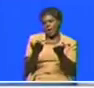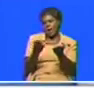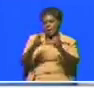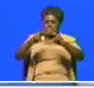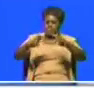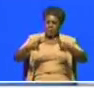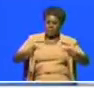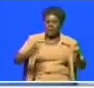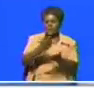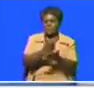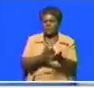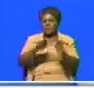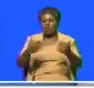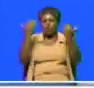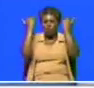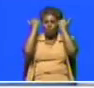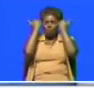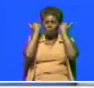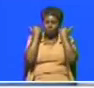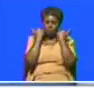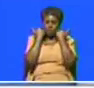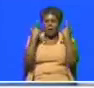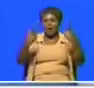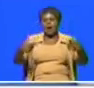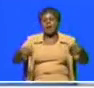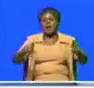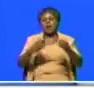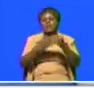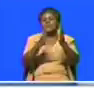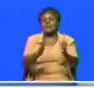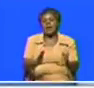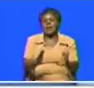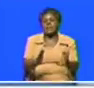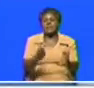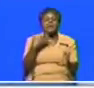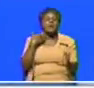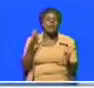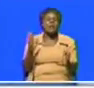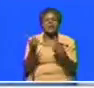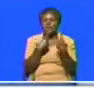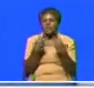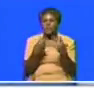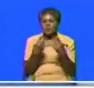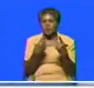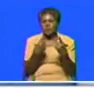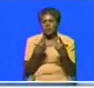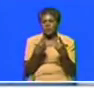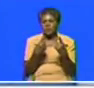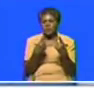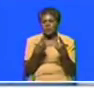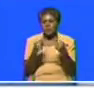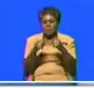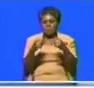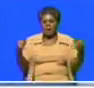upelelezi ama mahakama ambavyo vinaruhusu viongozi kama hao ambao wanatoa matamshi ya uchochezi, matamshi ambayo yanaleta